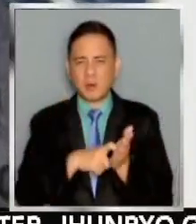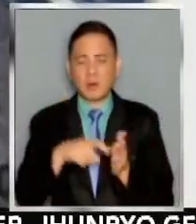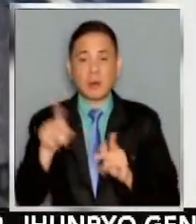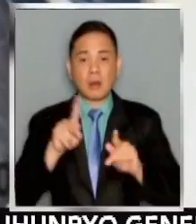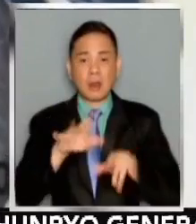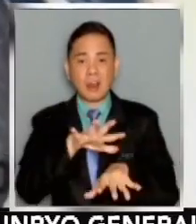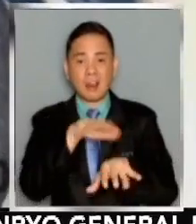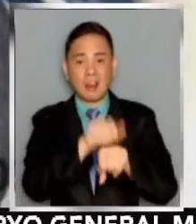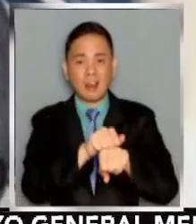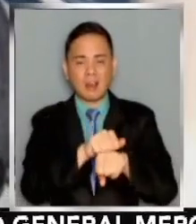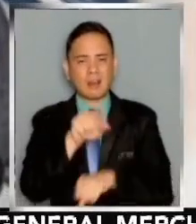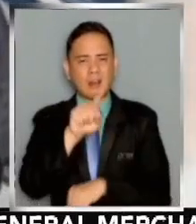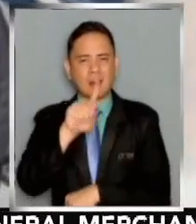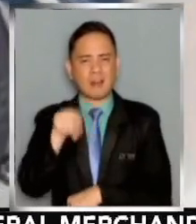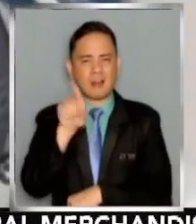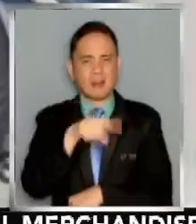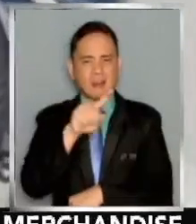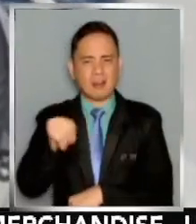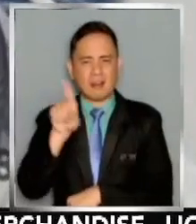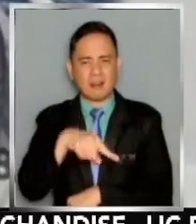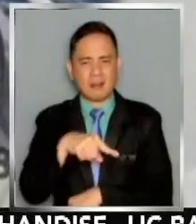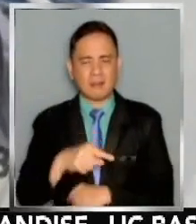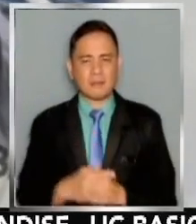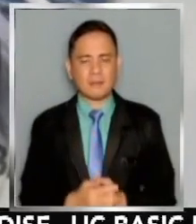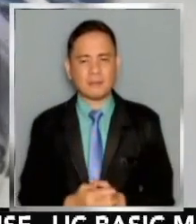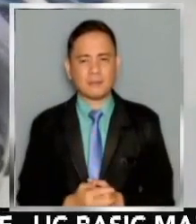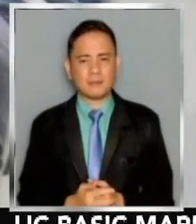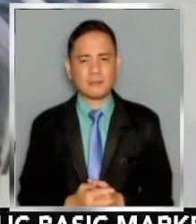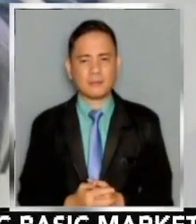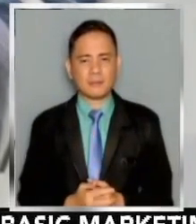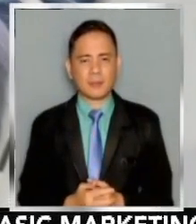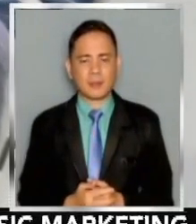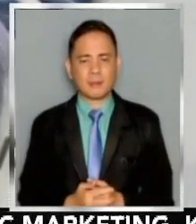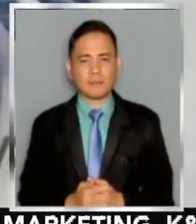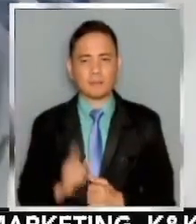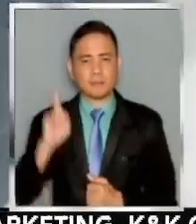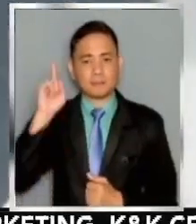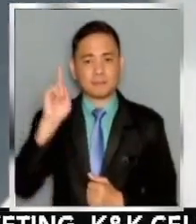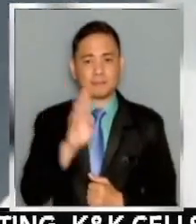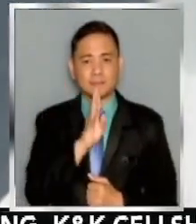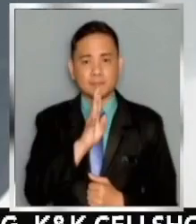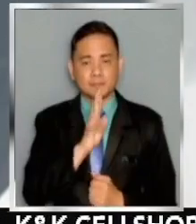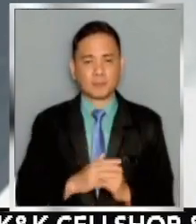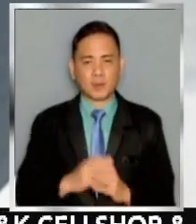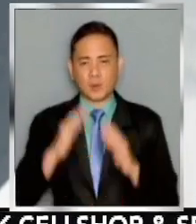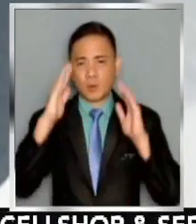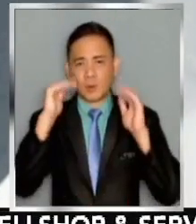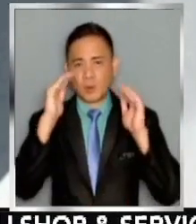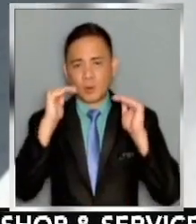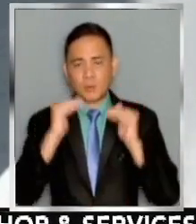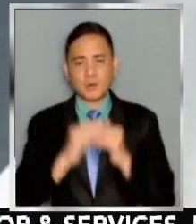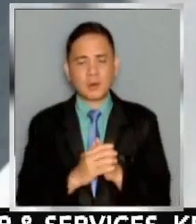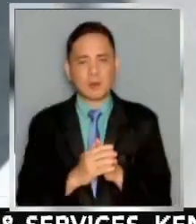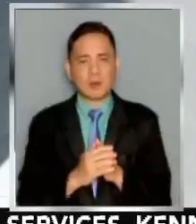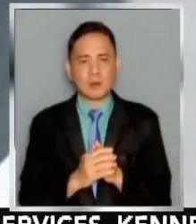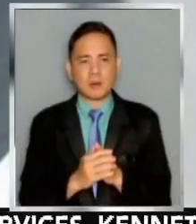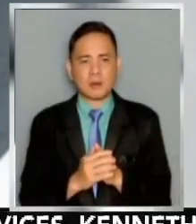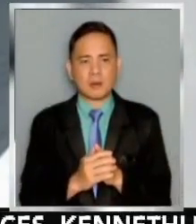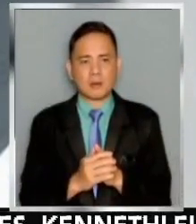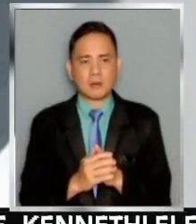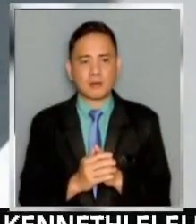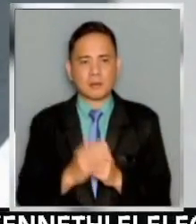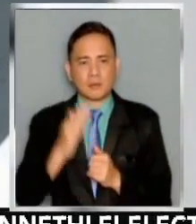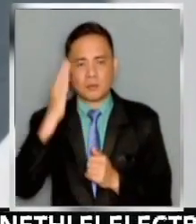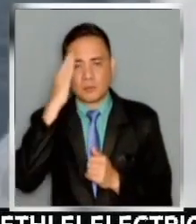data ng MSI pero sana naman maybe they could Come up with another way ng pagsasabi na o gaano ba ang volume na ine-expect